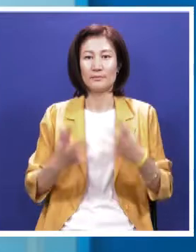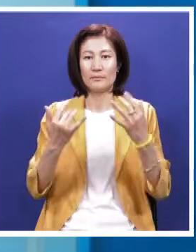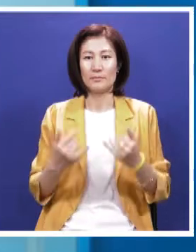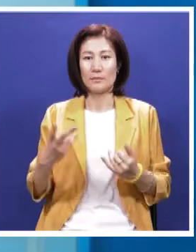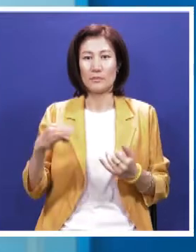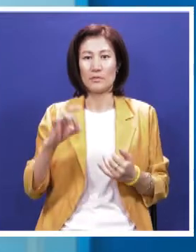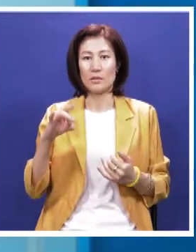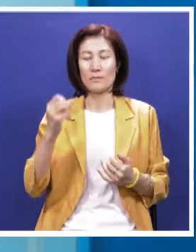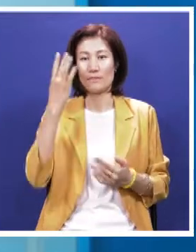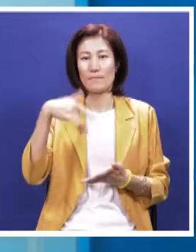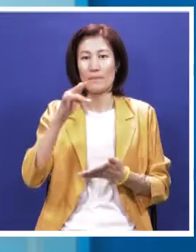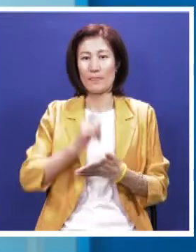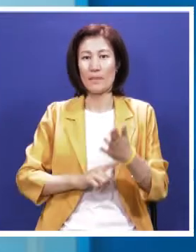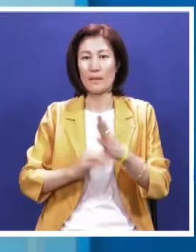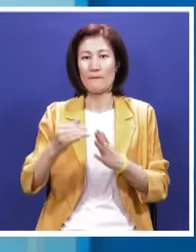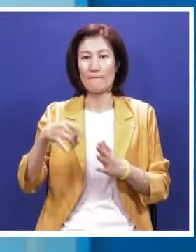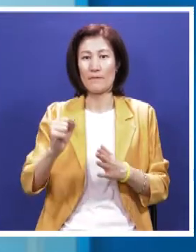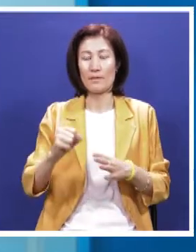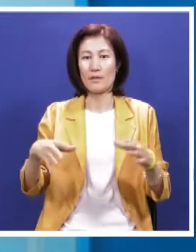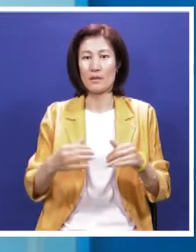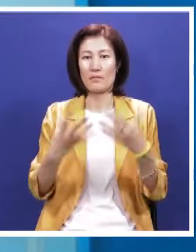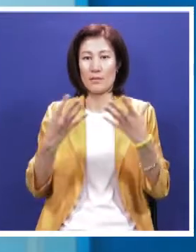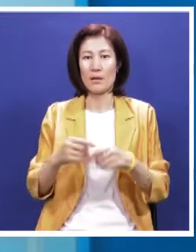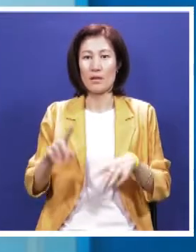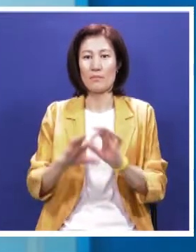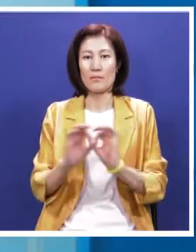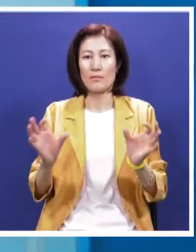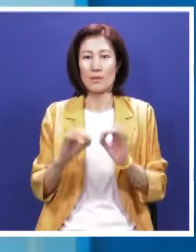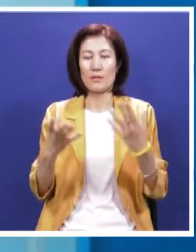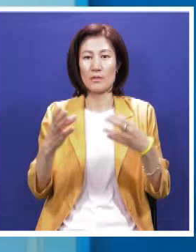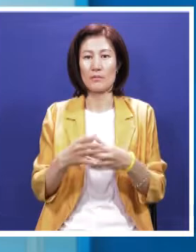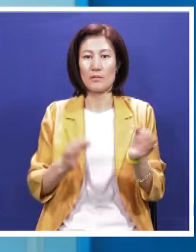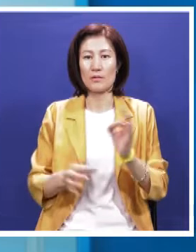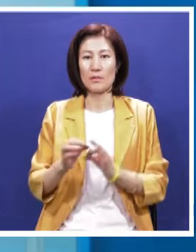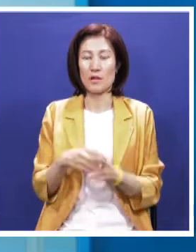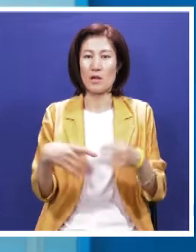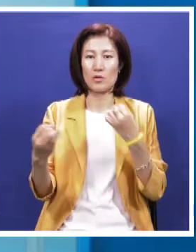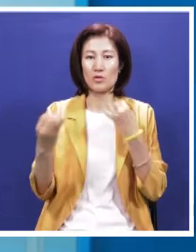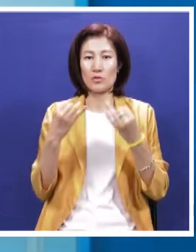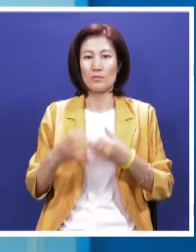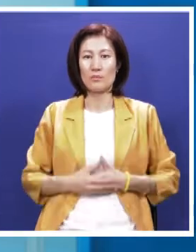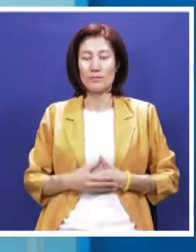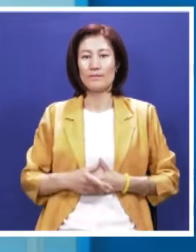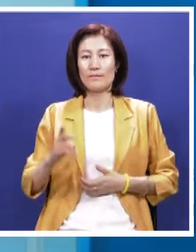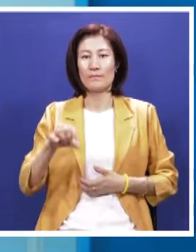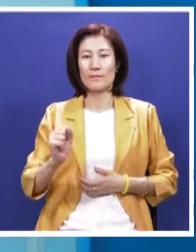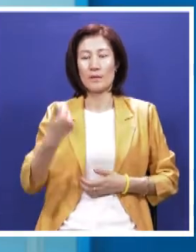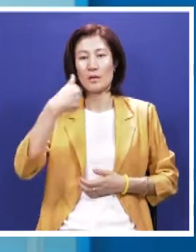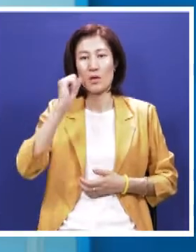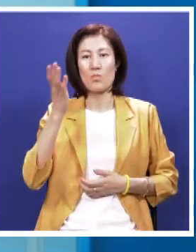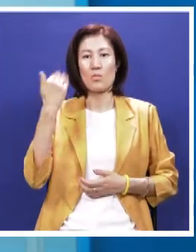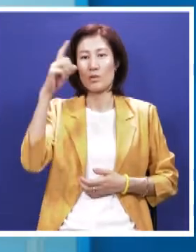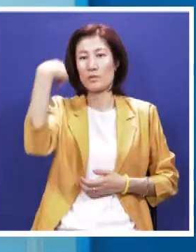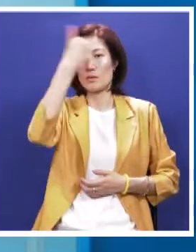Bugün Nur Otan Partiyası Şimkent Kalalıq filialının müşeleri Buxaralıq Akparat Kurallarına suhbat berdi. Suhbat barısında keşegi